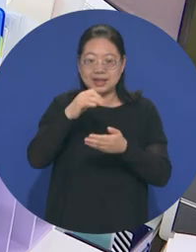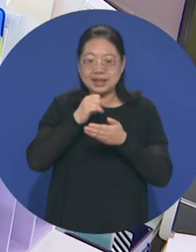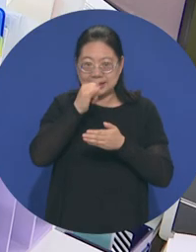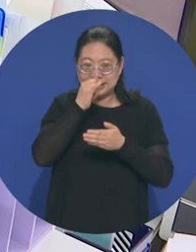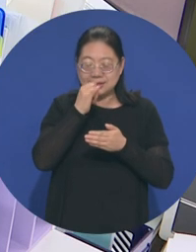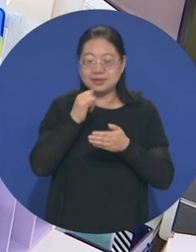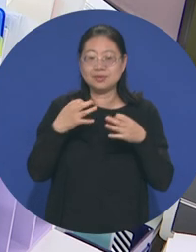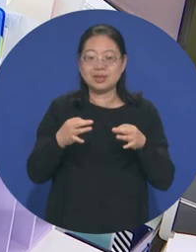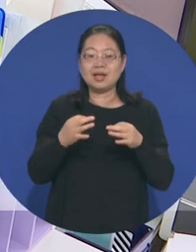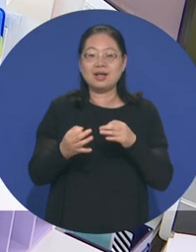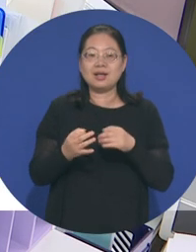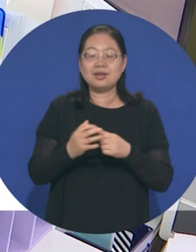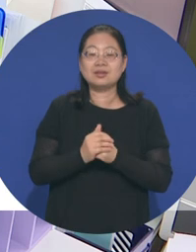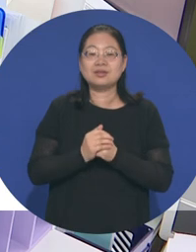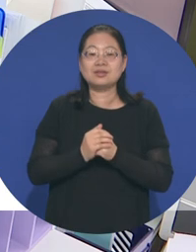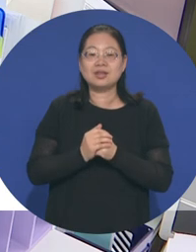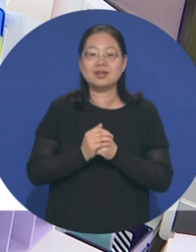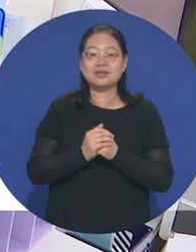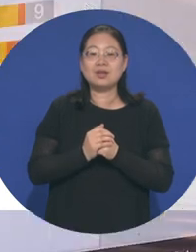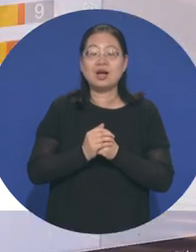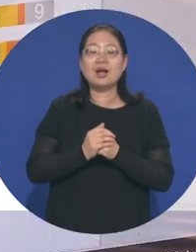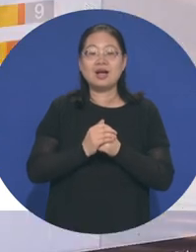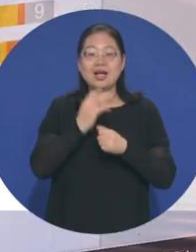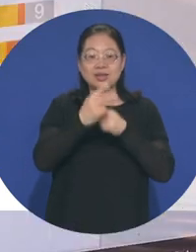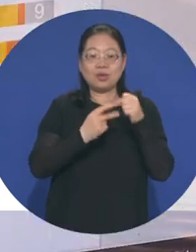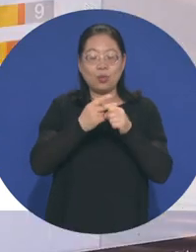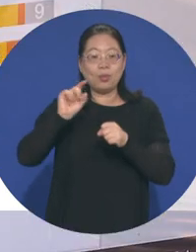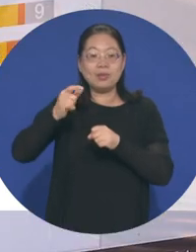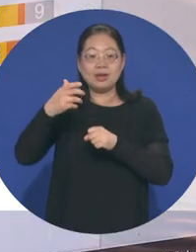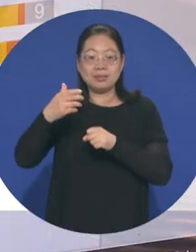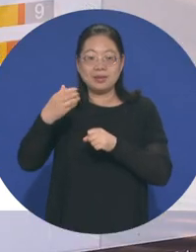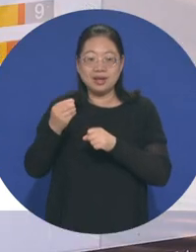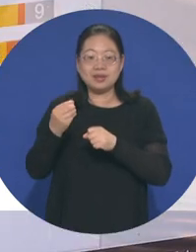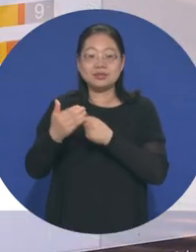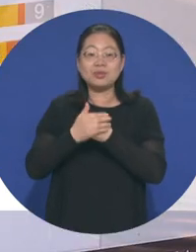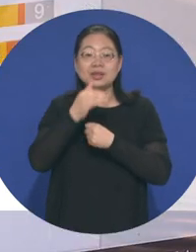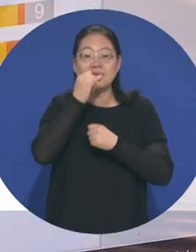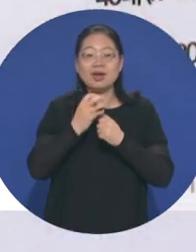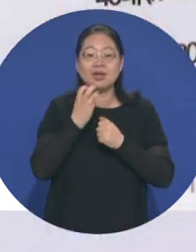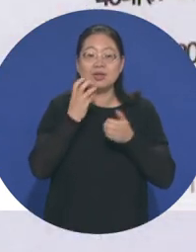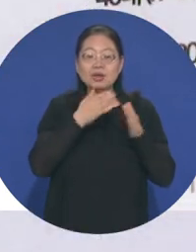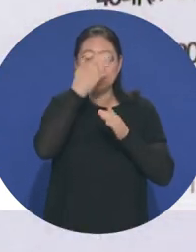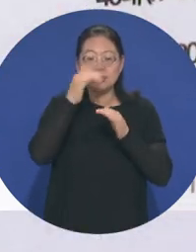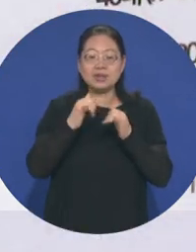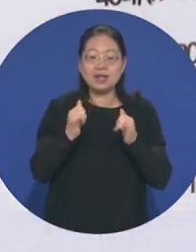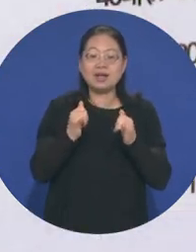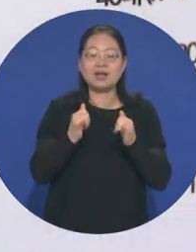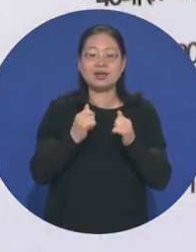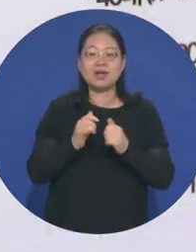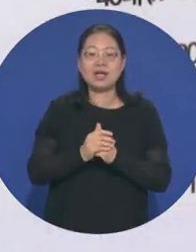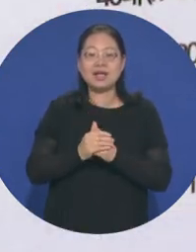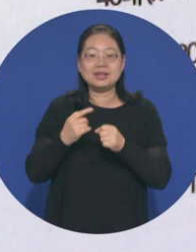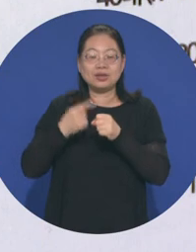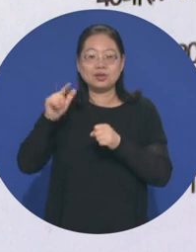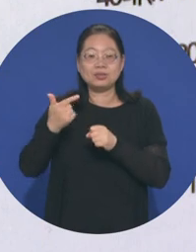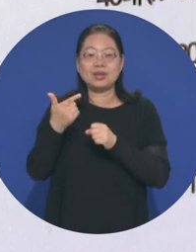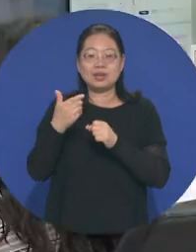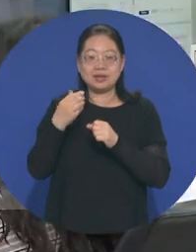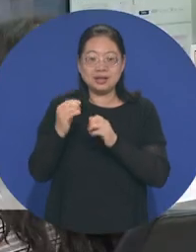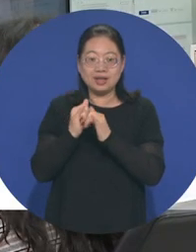수 있습니다. 최고 신용 등급보다도 낮은 대출금리로 지난해 6만 명에게 3천억 규모로